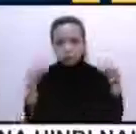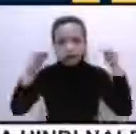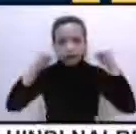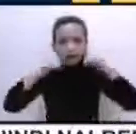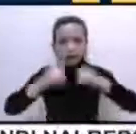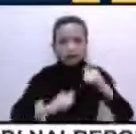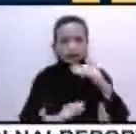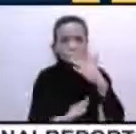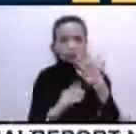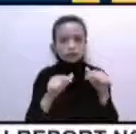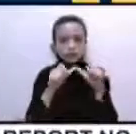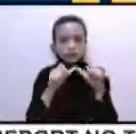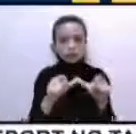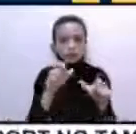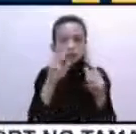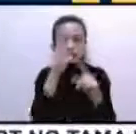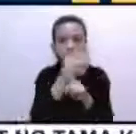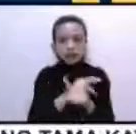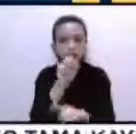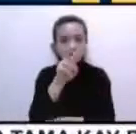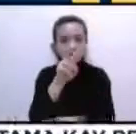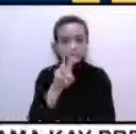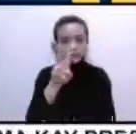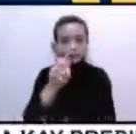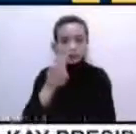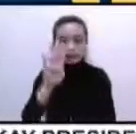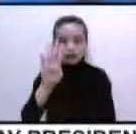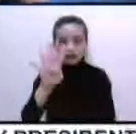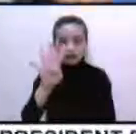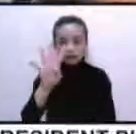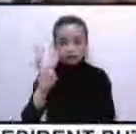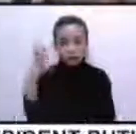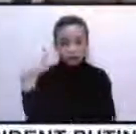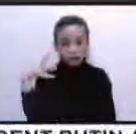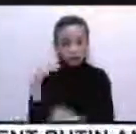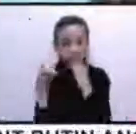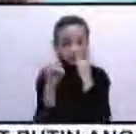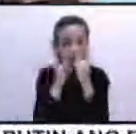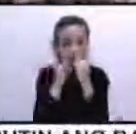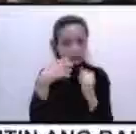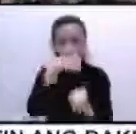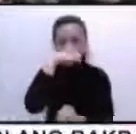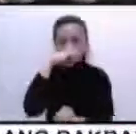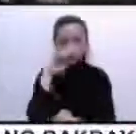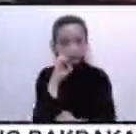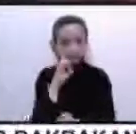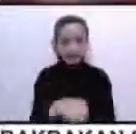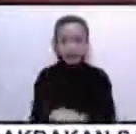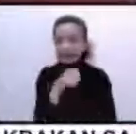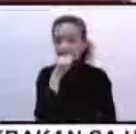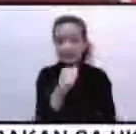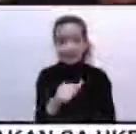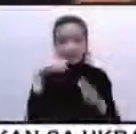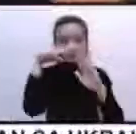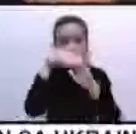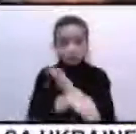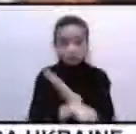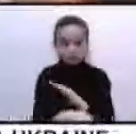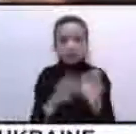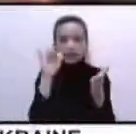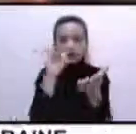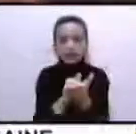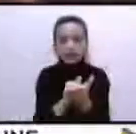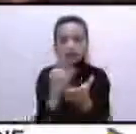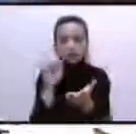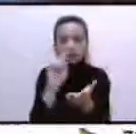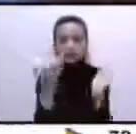2046. Kinukuha pa ng PTV News ang reaksyon ni Estrada tungkol dito. Kaysa malugi, ito ang naging basihan ng Asset Management Committee